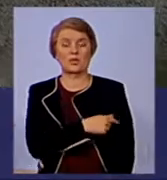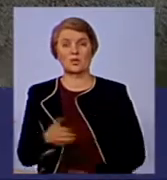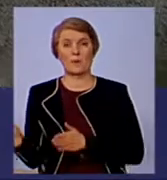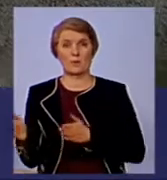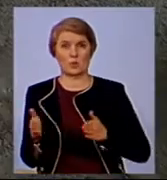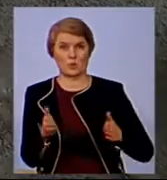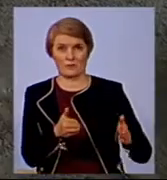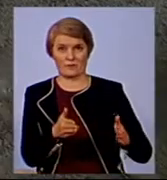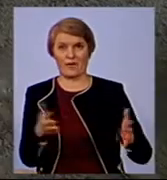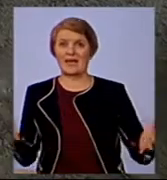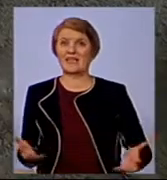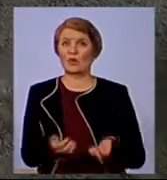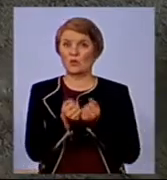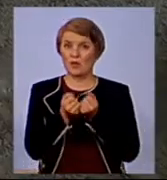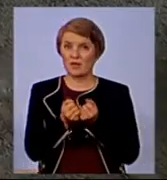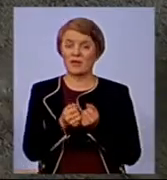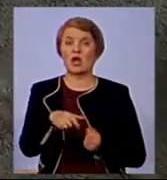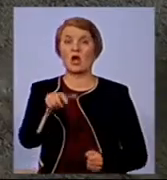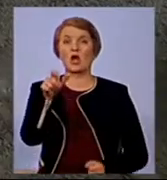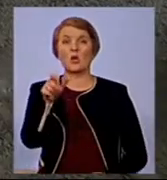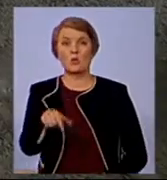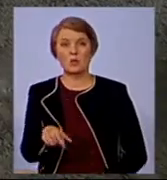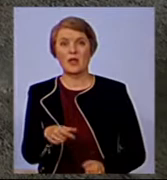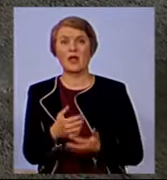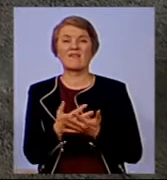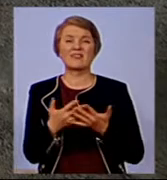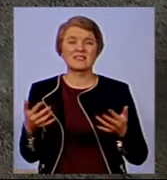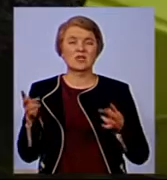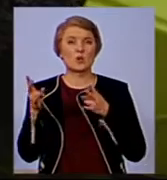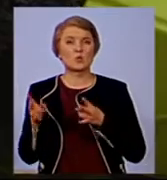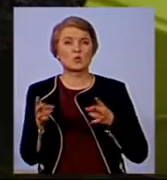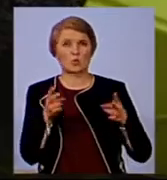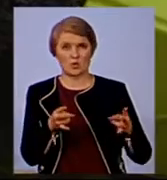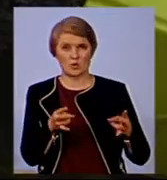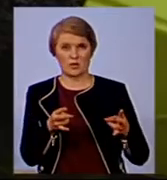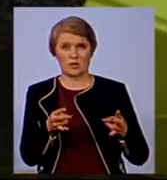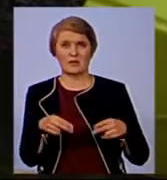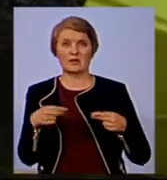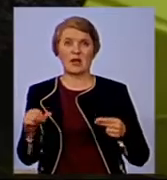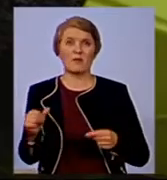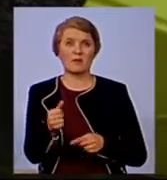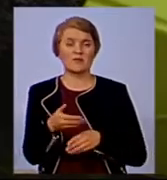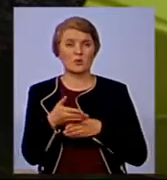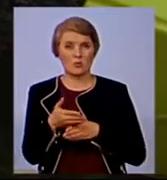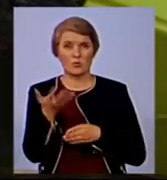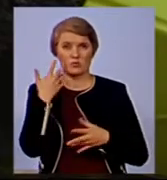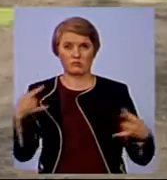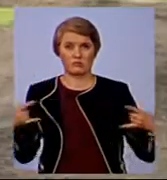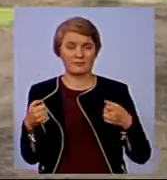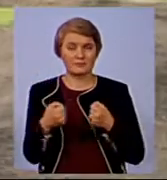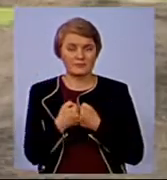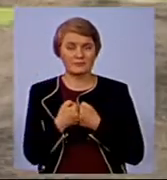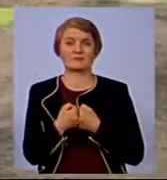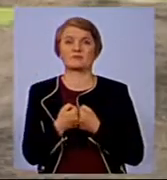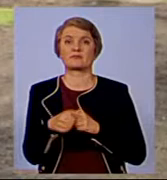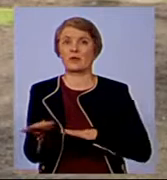надання першої домедичної допомоги при різноманітних ушкодженнях, при дорожньо-транспортних пригодах. Після